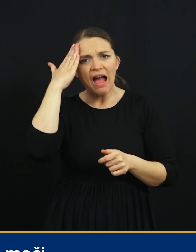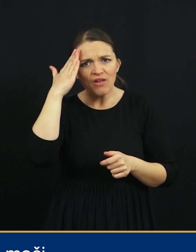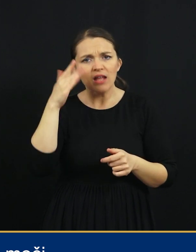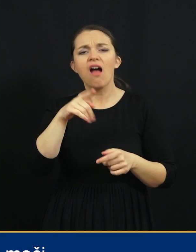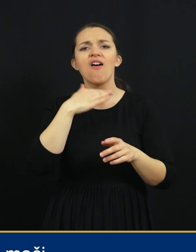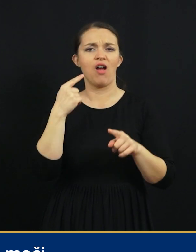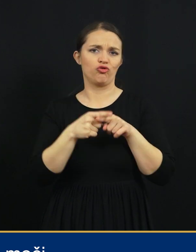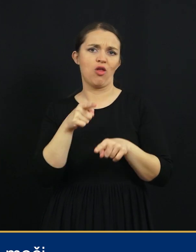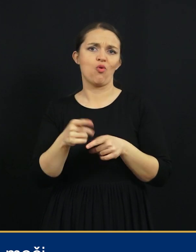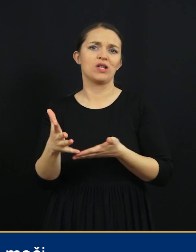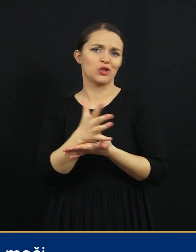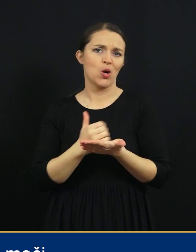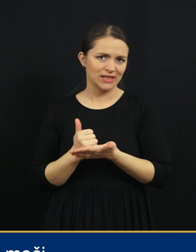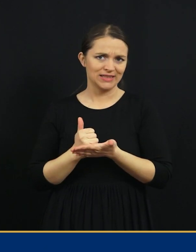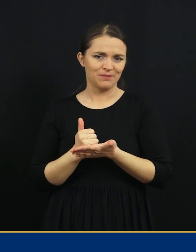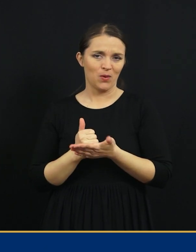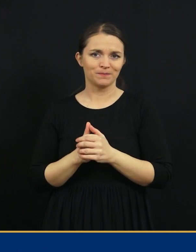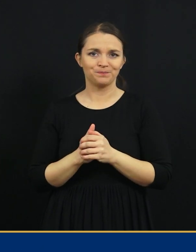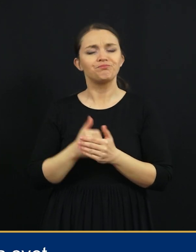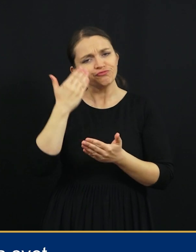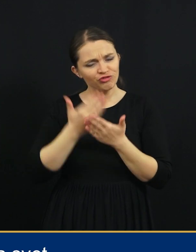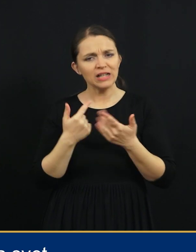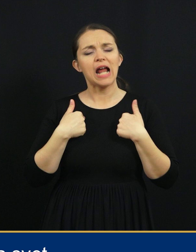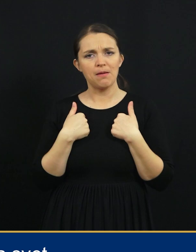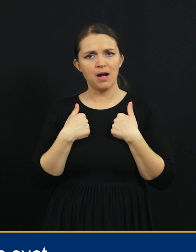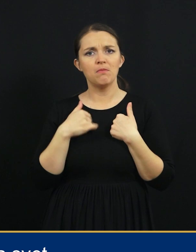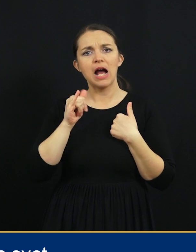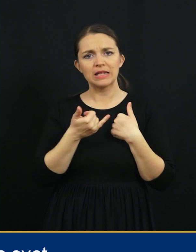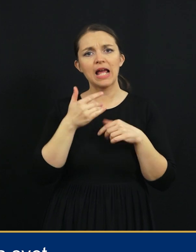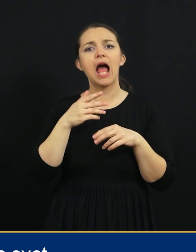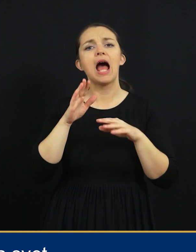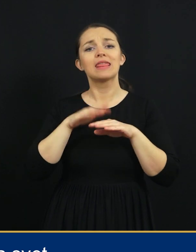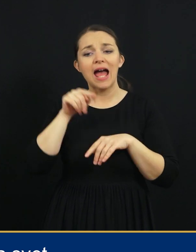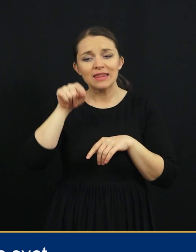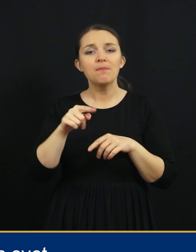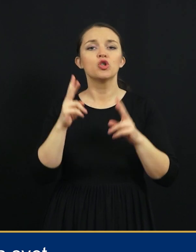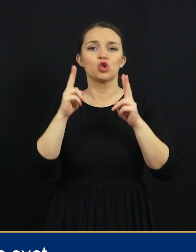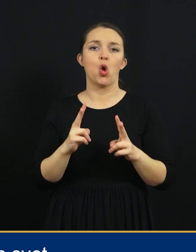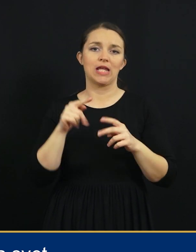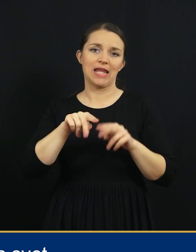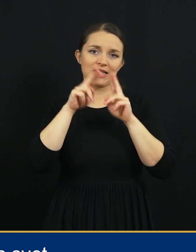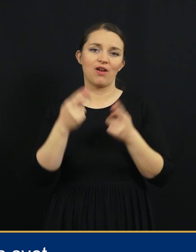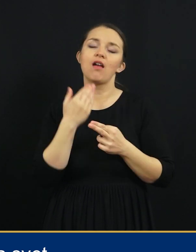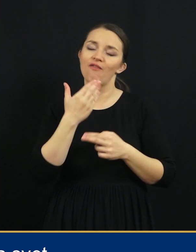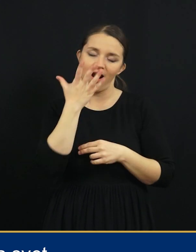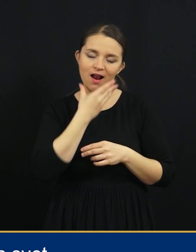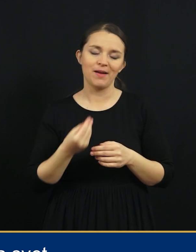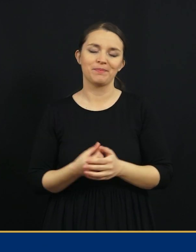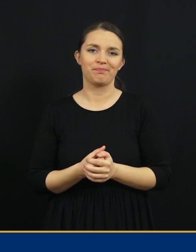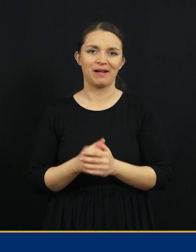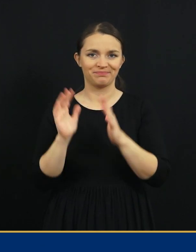seveda večkrat izkoristimo. Verjamem, da na njej stoji ta svet. Hvala lepa.